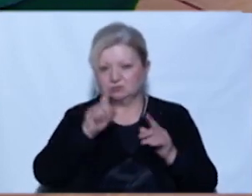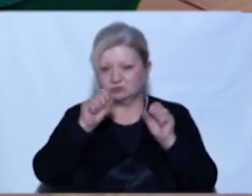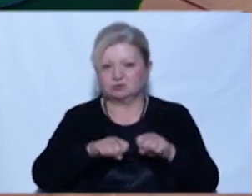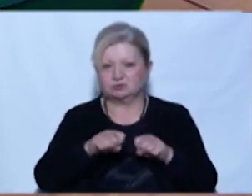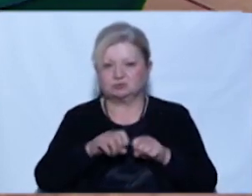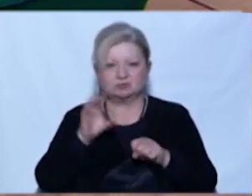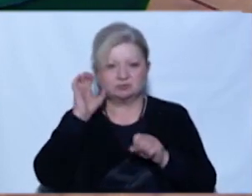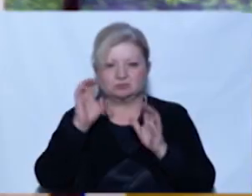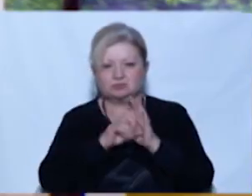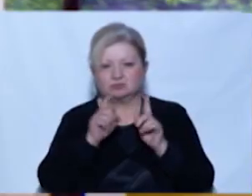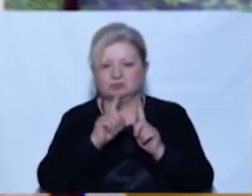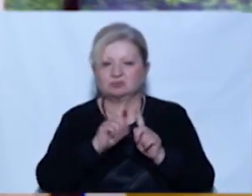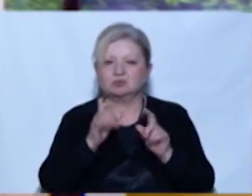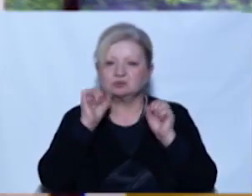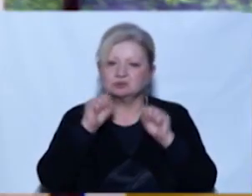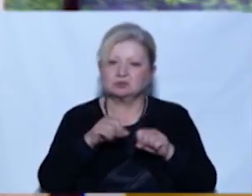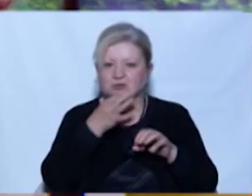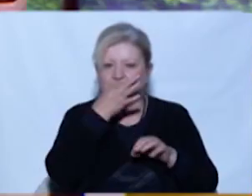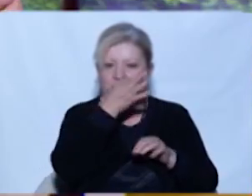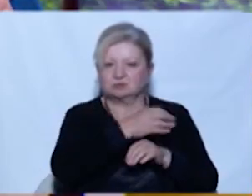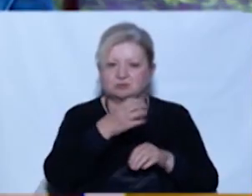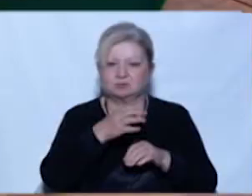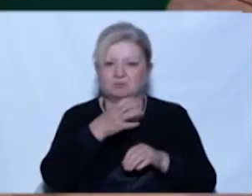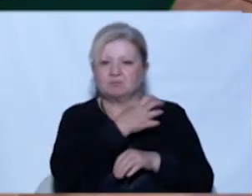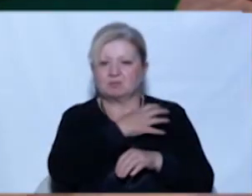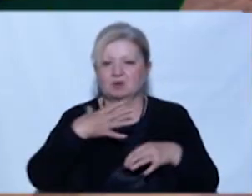ურჩევდი ერეკლე მეფეს ტრაქტატის დადებამდე.